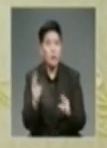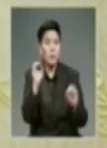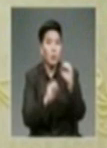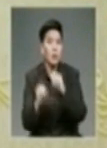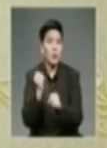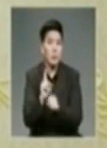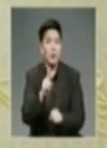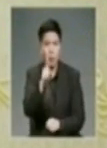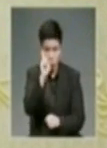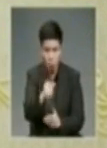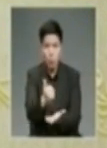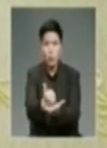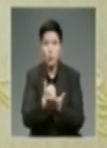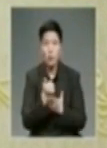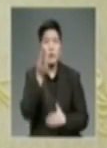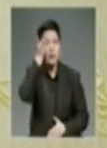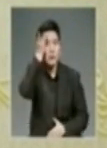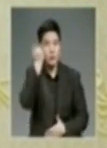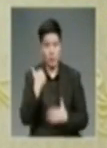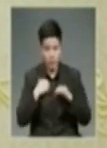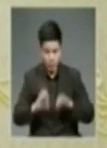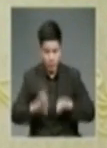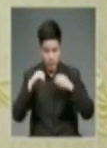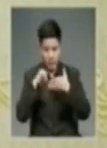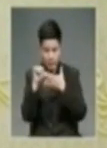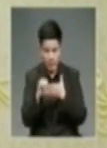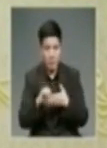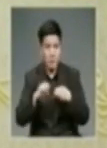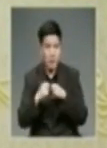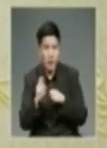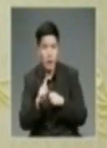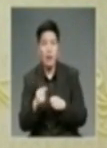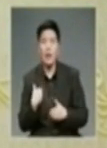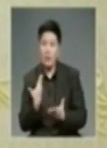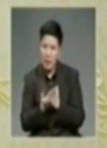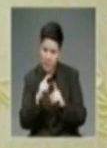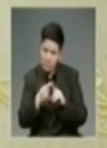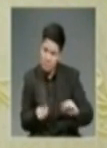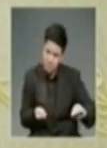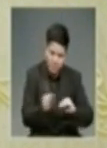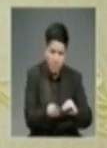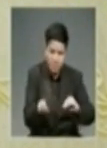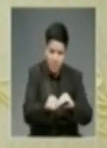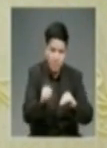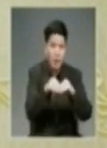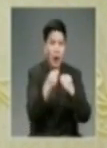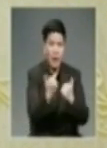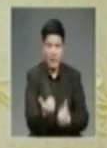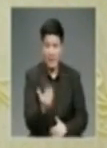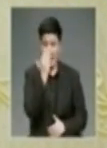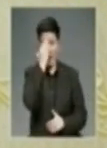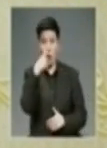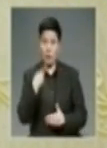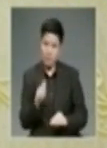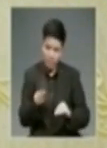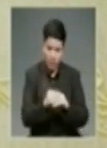นะต้องช่วยกันคิดนะรัฐบาลพยายามแก้ปัญหาพยายามเพิ่มรายได้ให้กับพี่น้องประชาชนซึ่งก็ต้องมีทั้งแบบเฉพาะหน้าและมีในเรื่อง